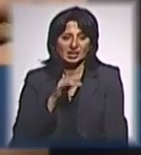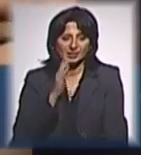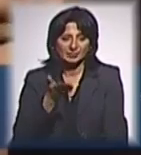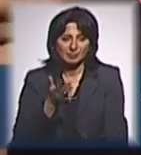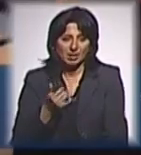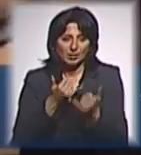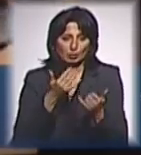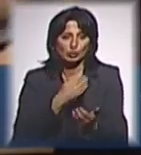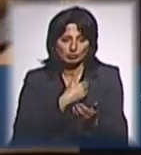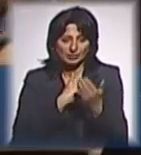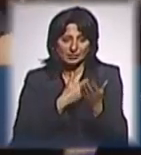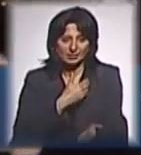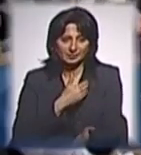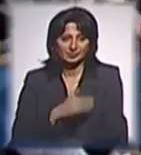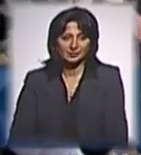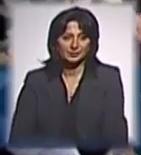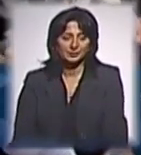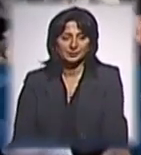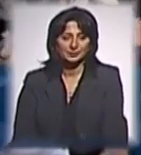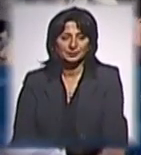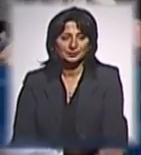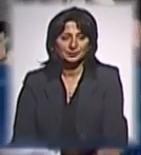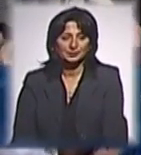დაუჭირონ ჩვენმა მოსახლეობამ.